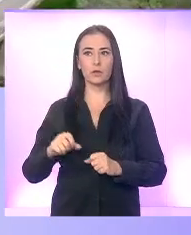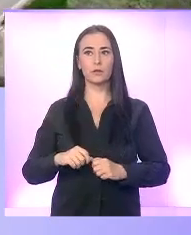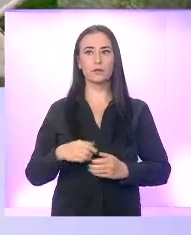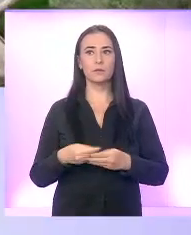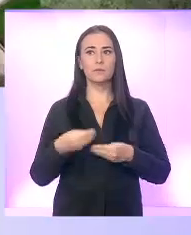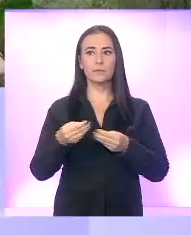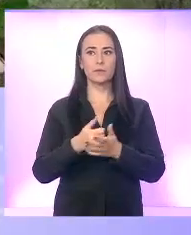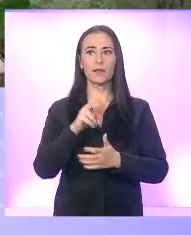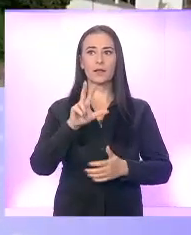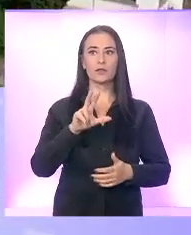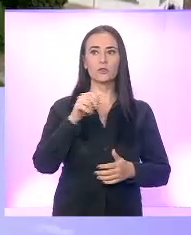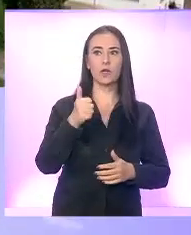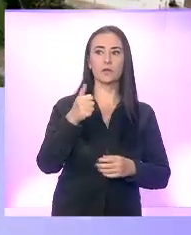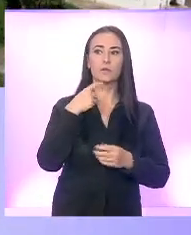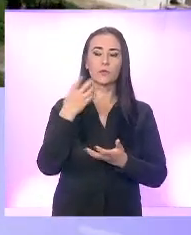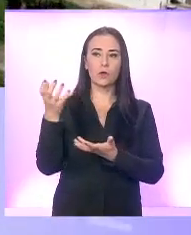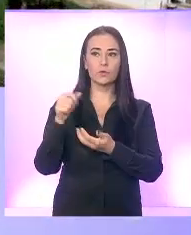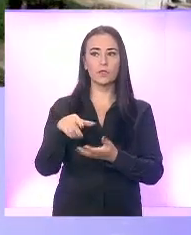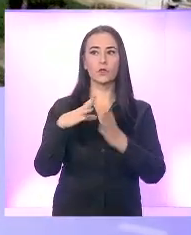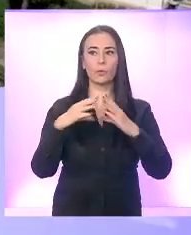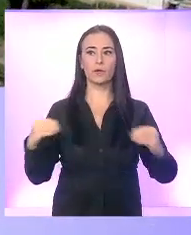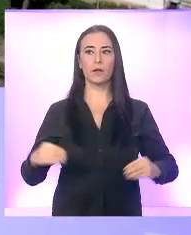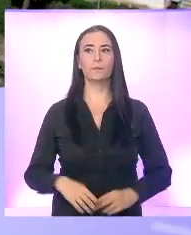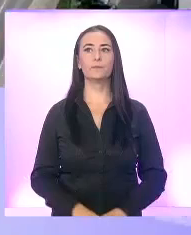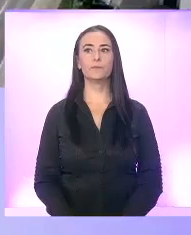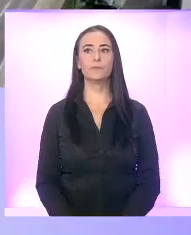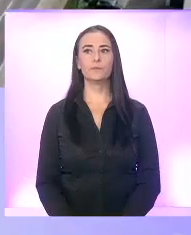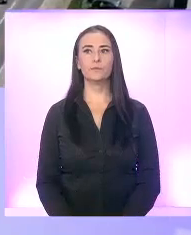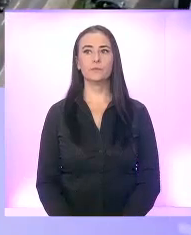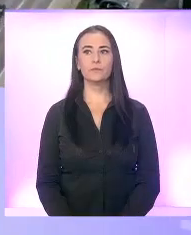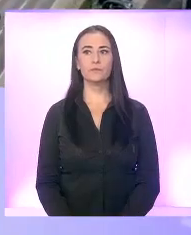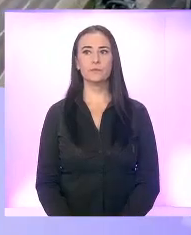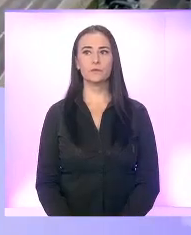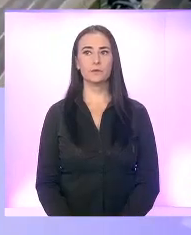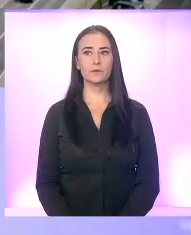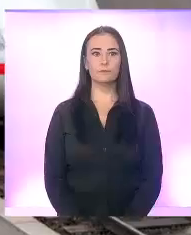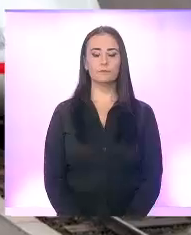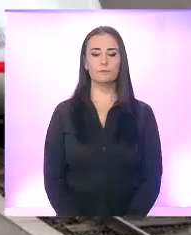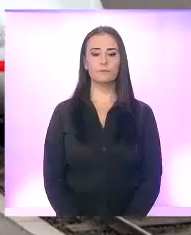de 5, respectiv 7 km și un viaduct de 1,7 km.